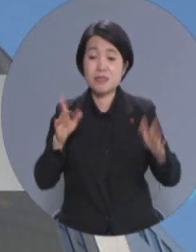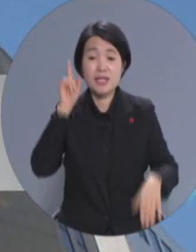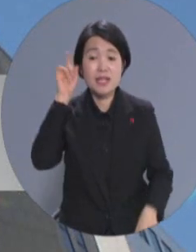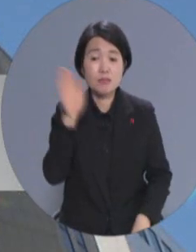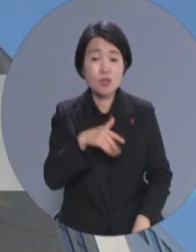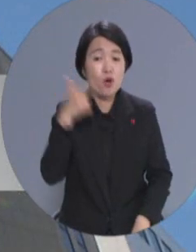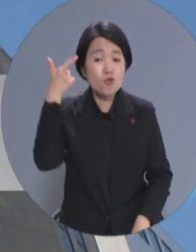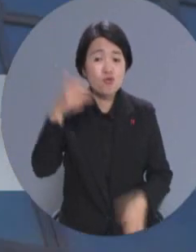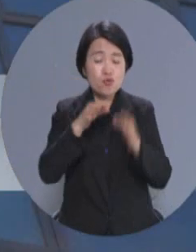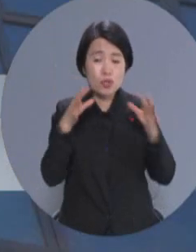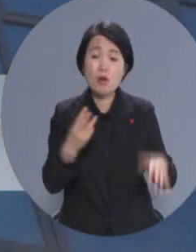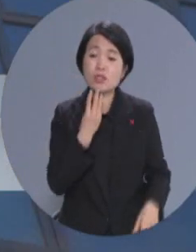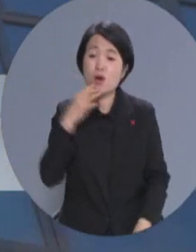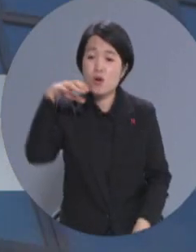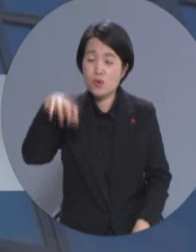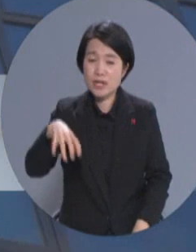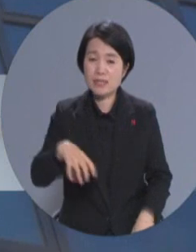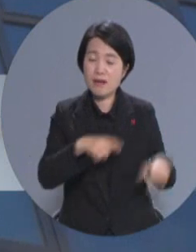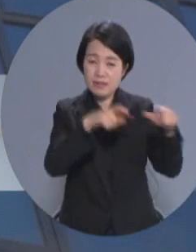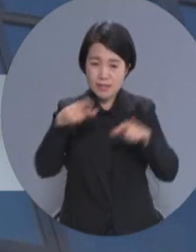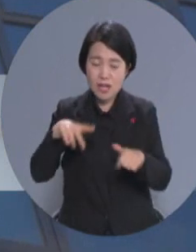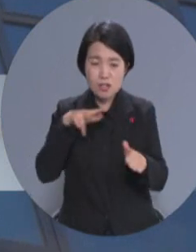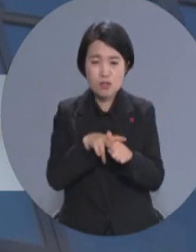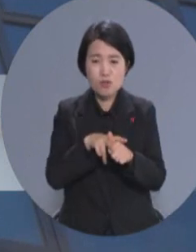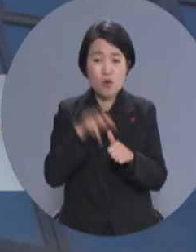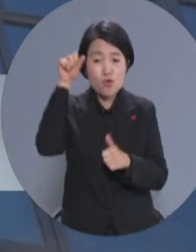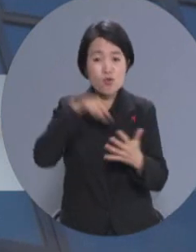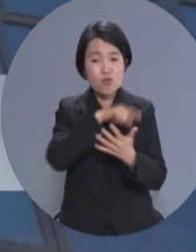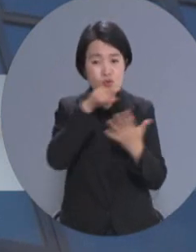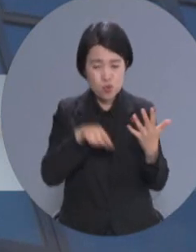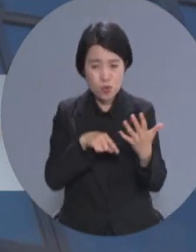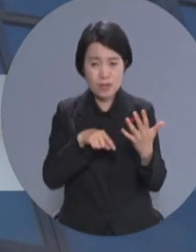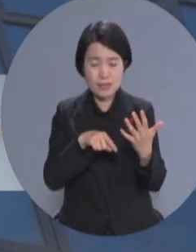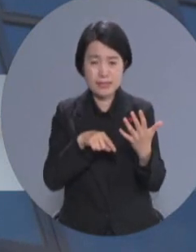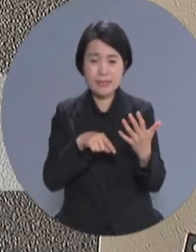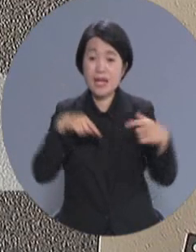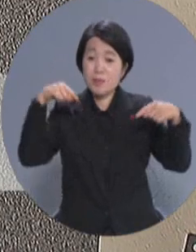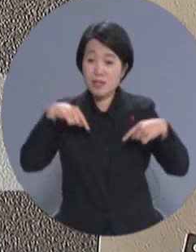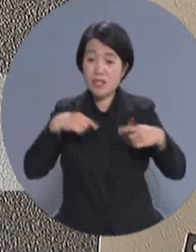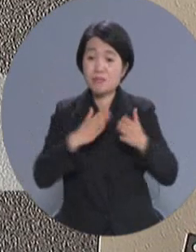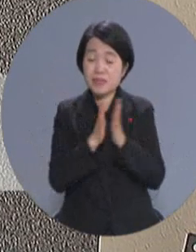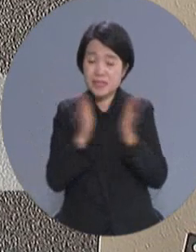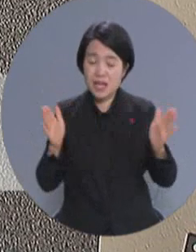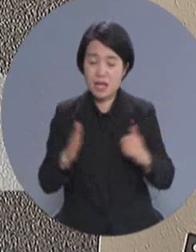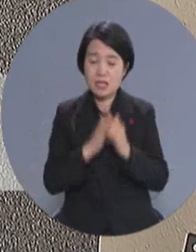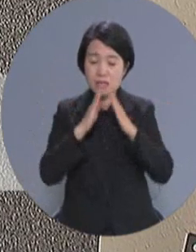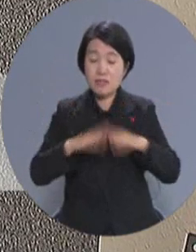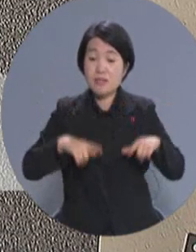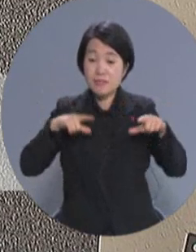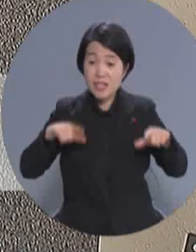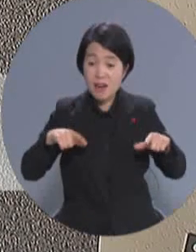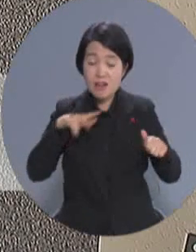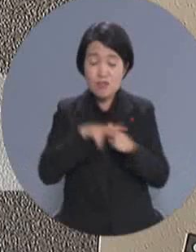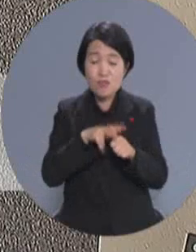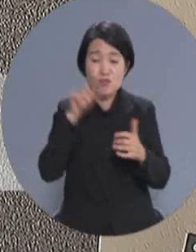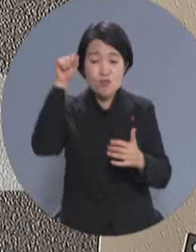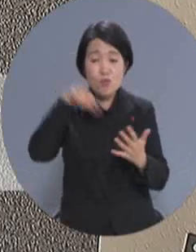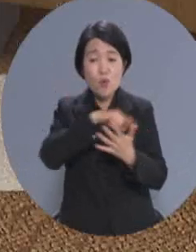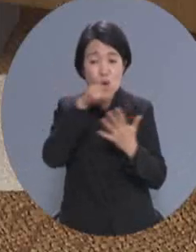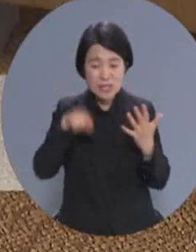6일 동안 서울 당사에서 지역구 후보자 면접을 실시하는데 전남지역의 후보자들은 3일 차인 오는 2일